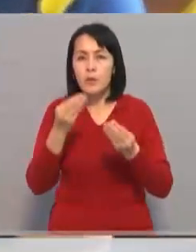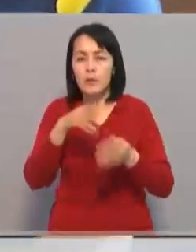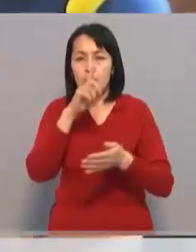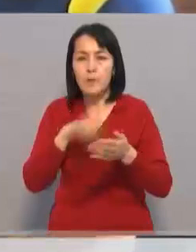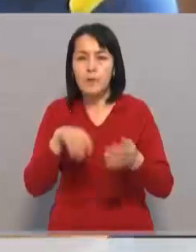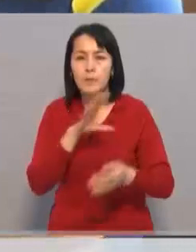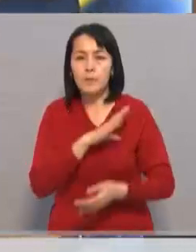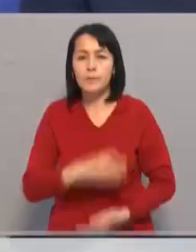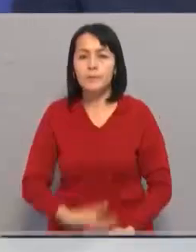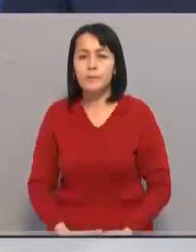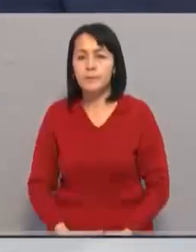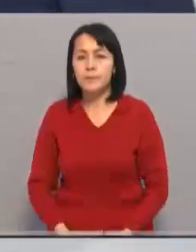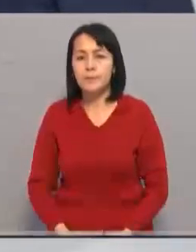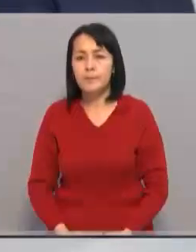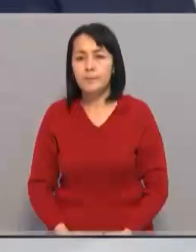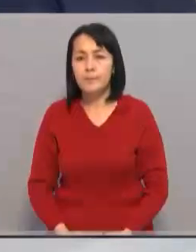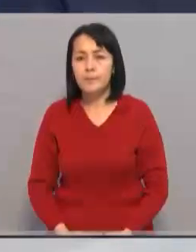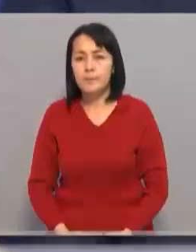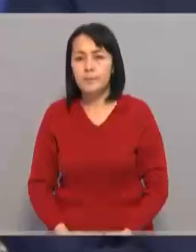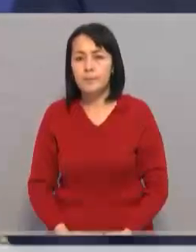сенім білдірді.